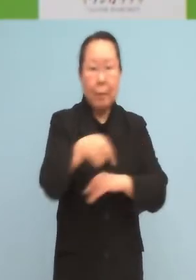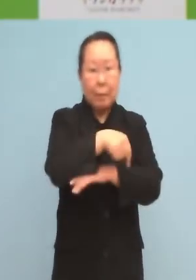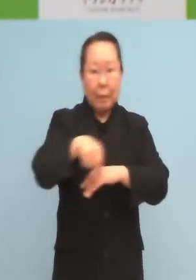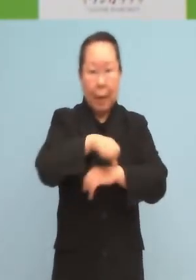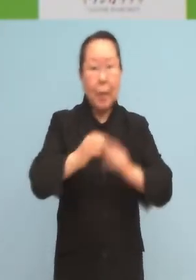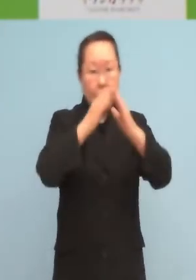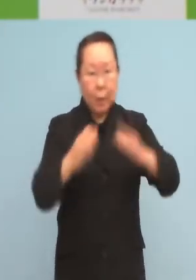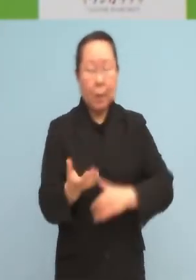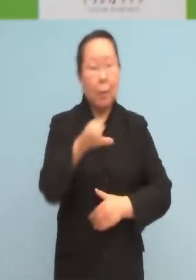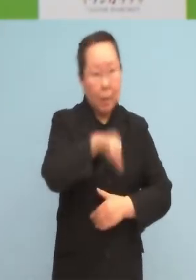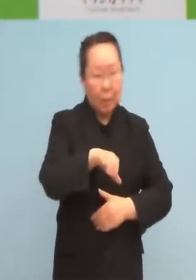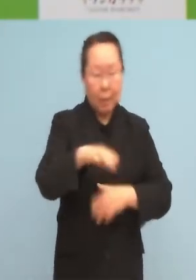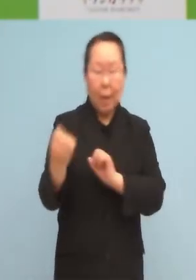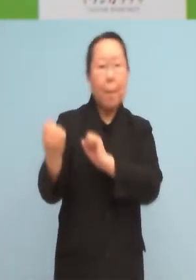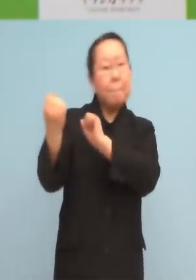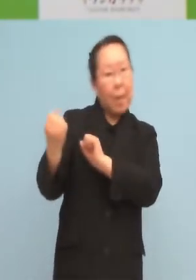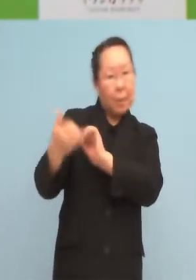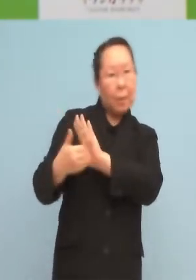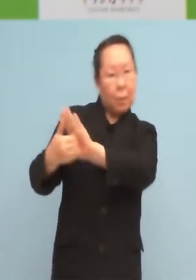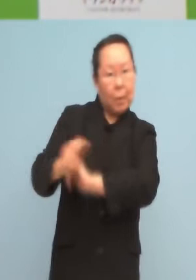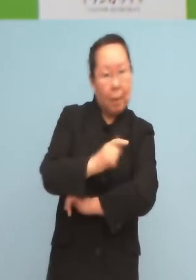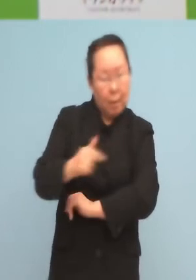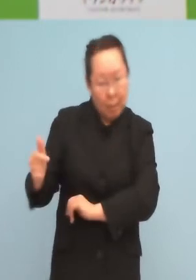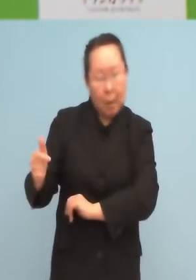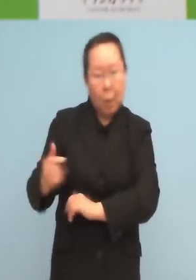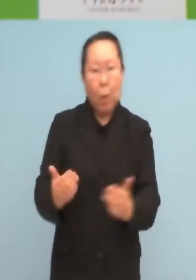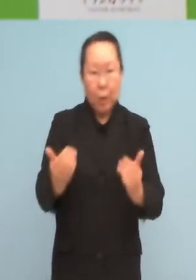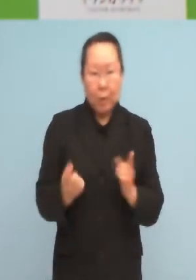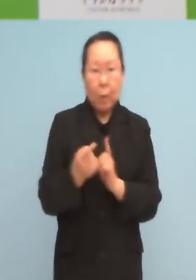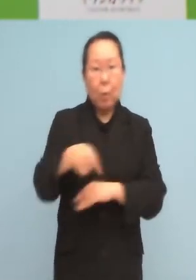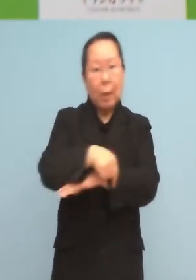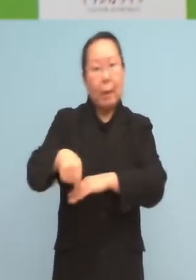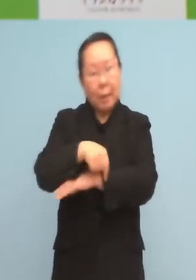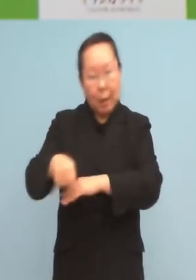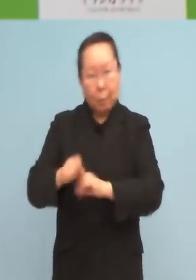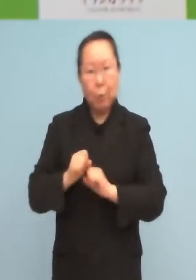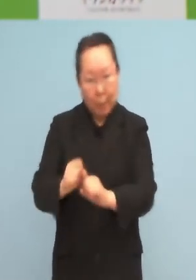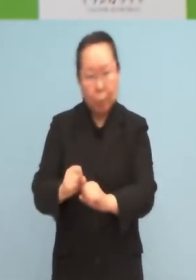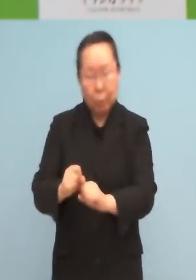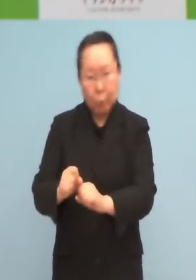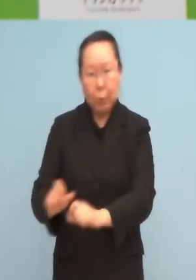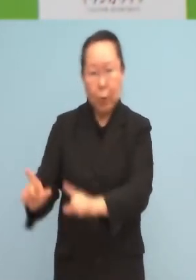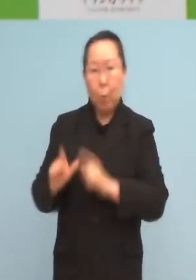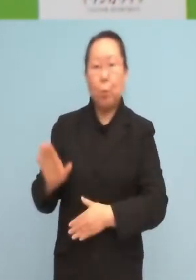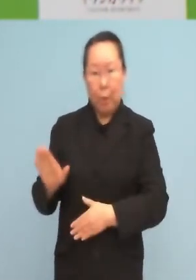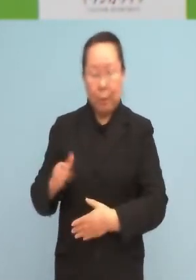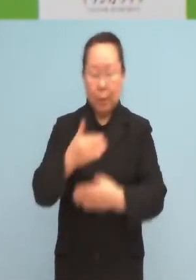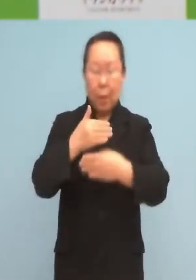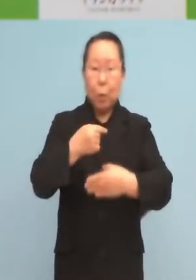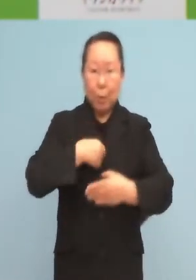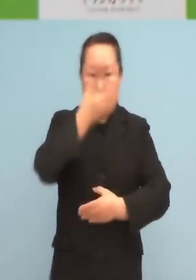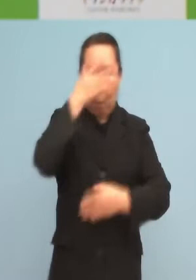必要な対策を実施していると、これも報告を受けているところであります。どうといたしましては、稚内保健所